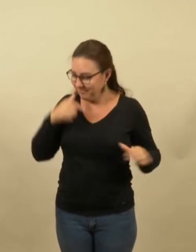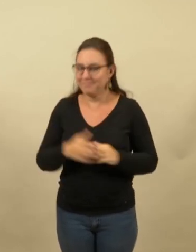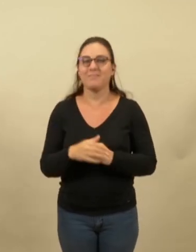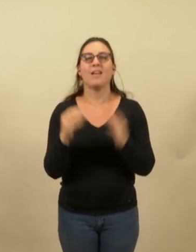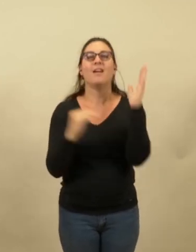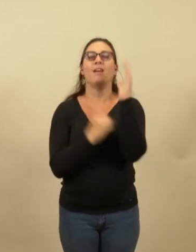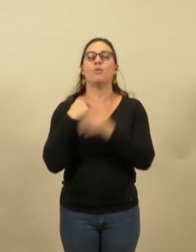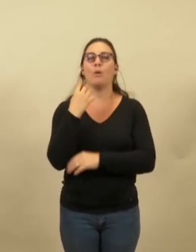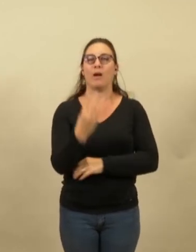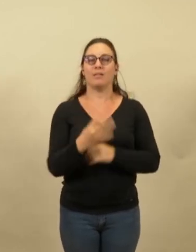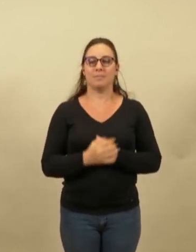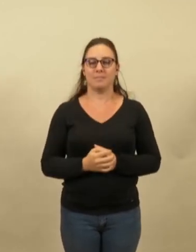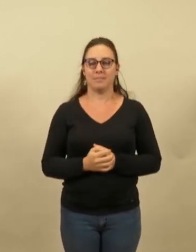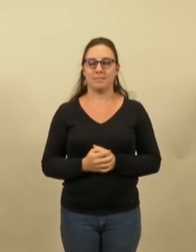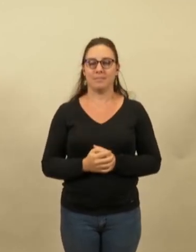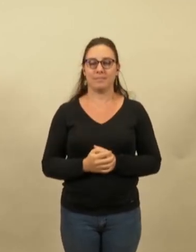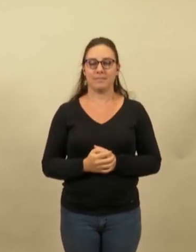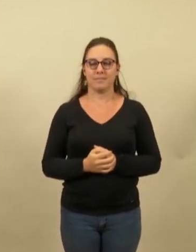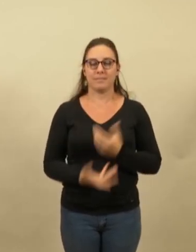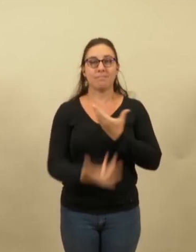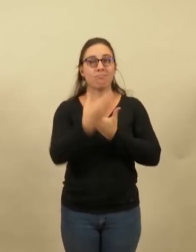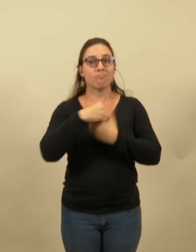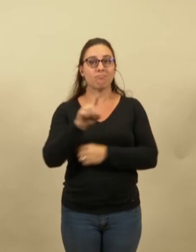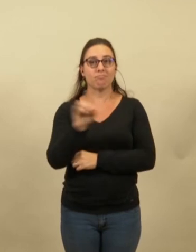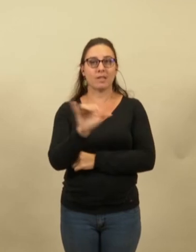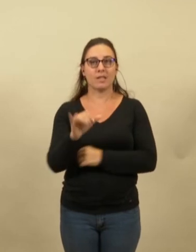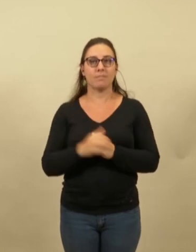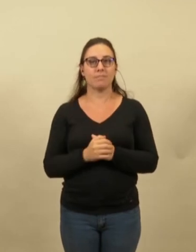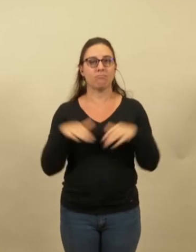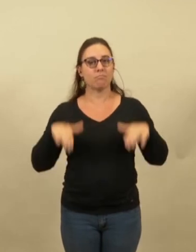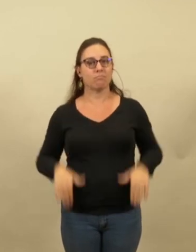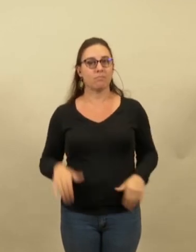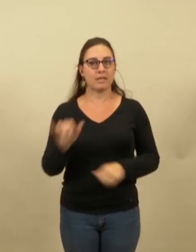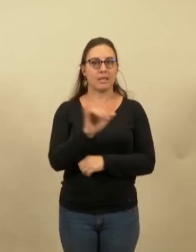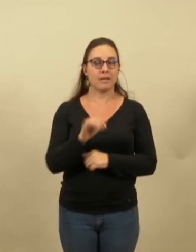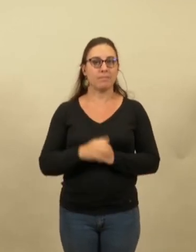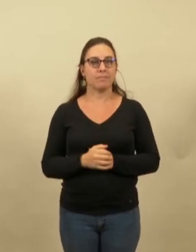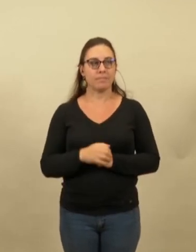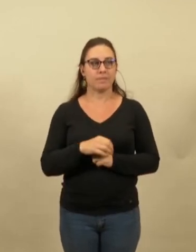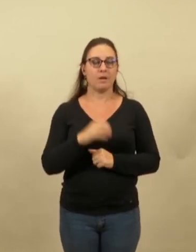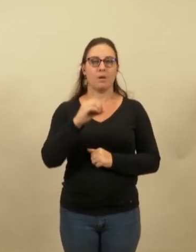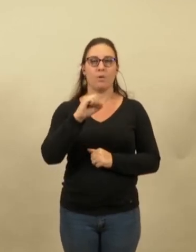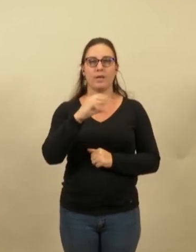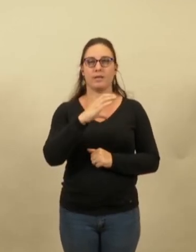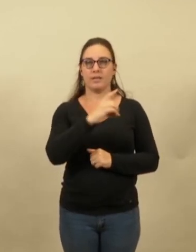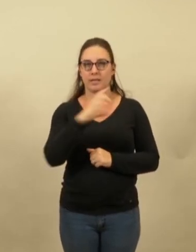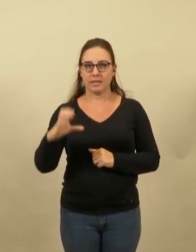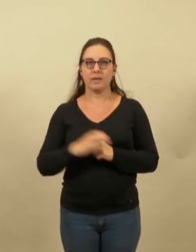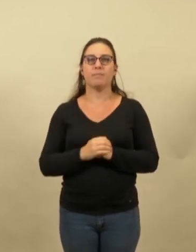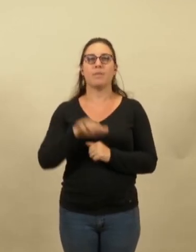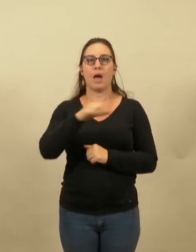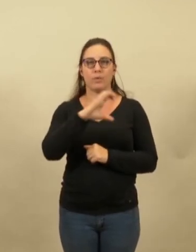4 qui ne prend pas par au vote qui s'abstient au CDDC AEC